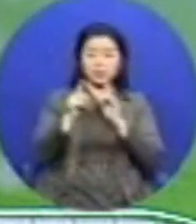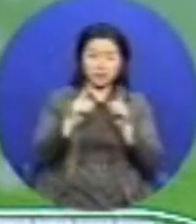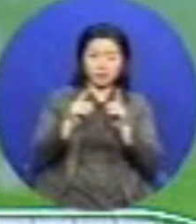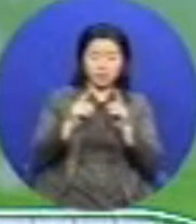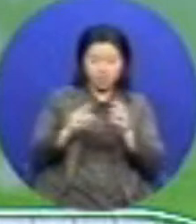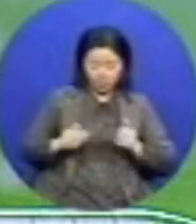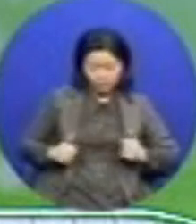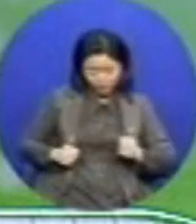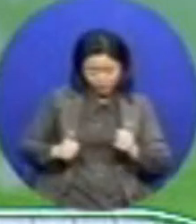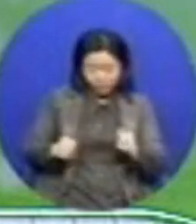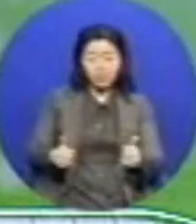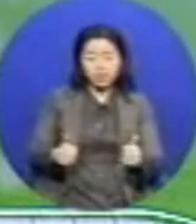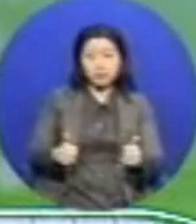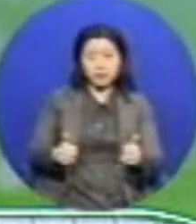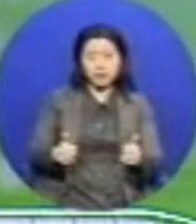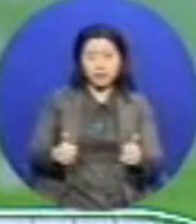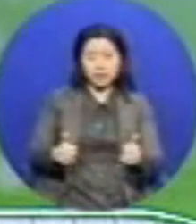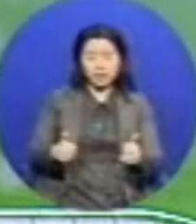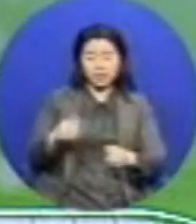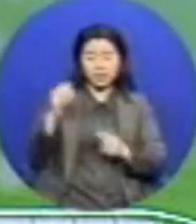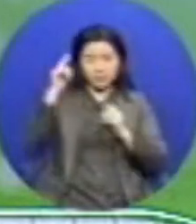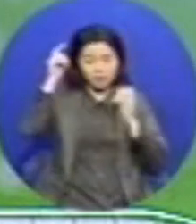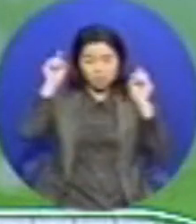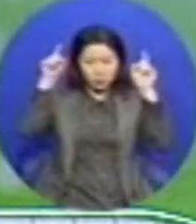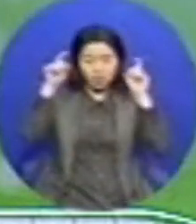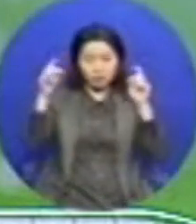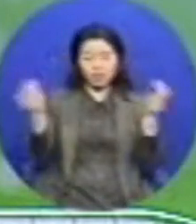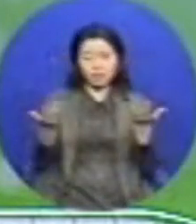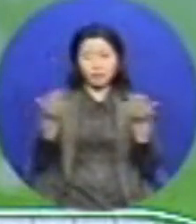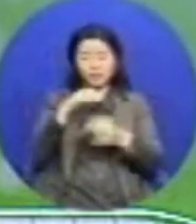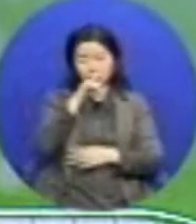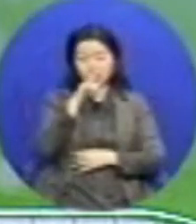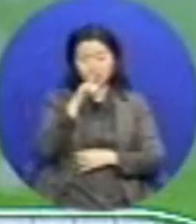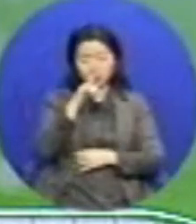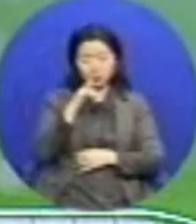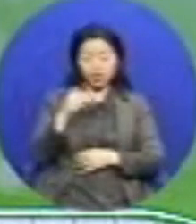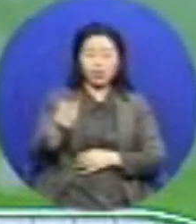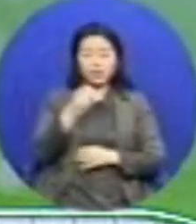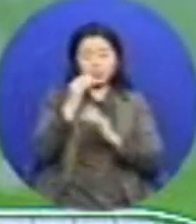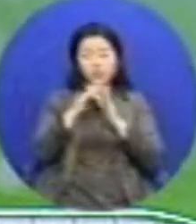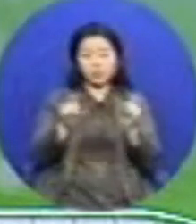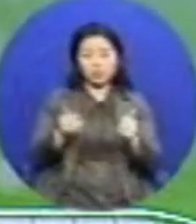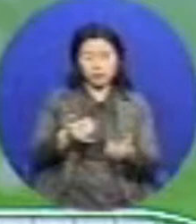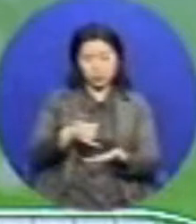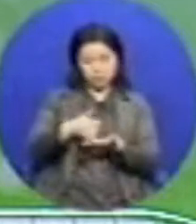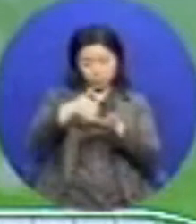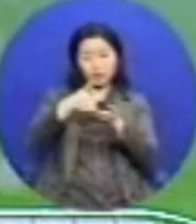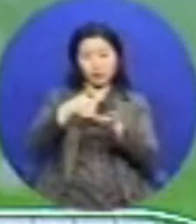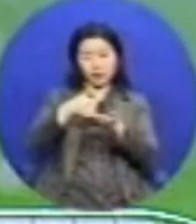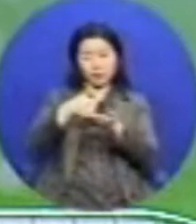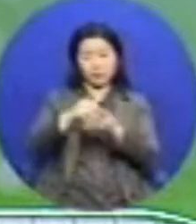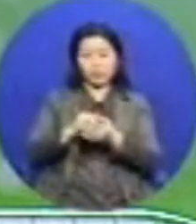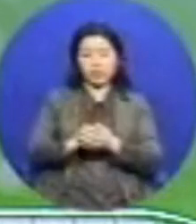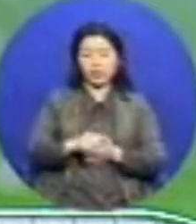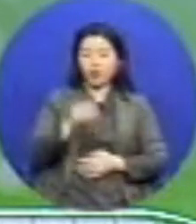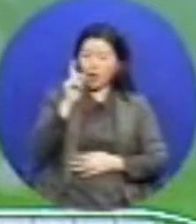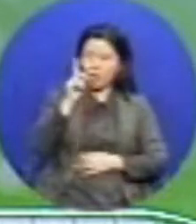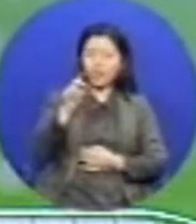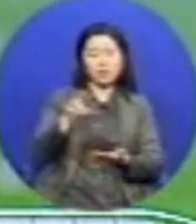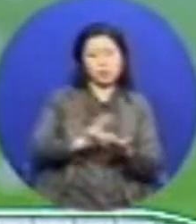목회 하신 분입니다 교인들도 존경하고 그러나 그 목사님에게 한 가지 문제가 있었던 게 아닌가